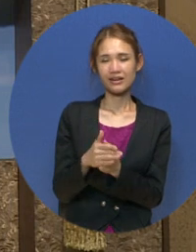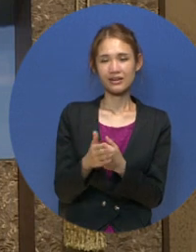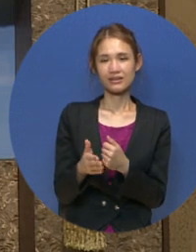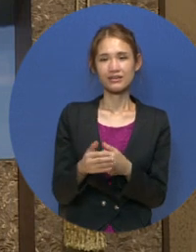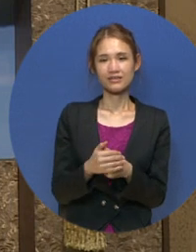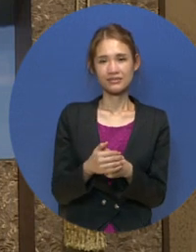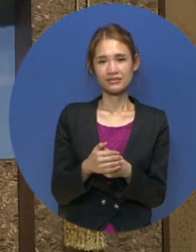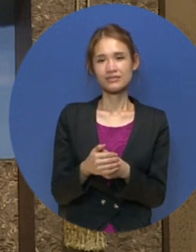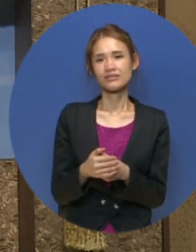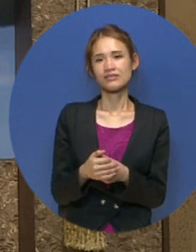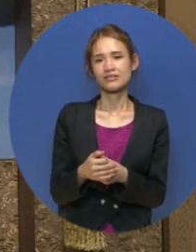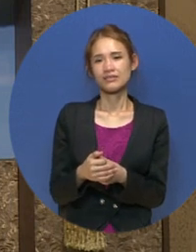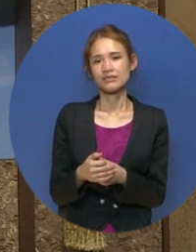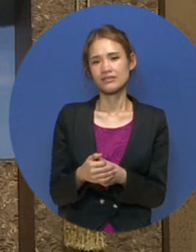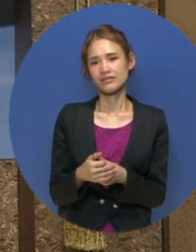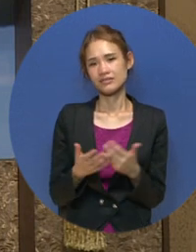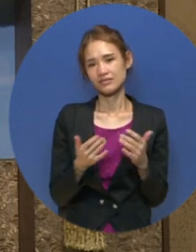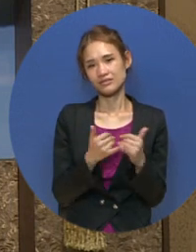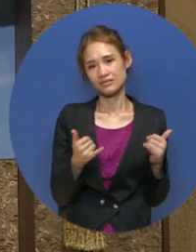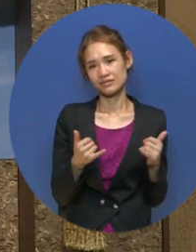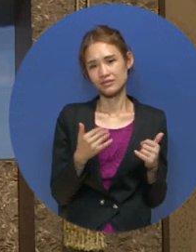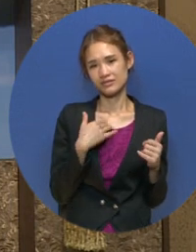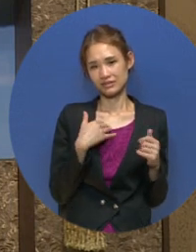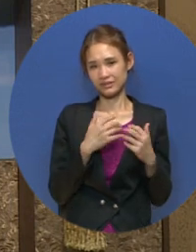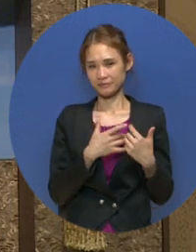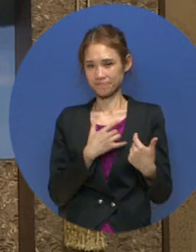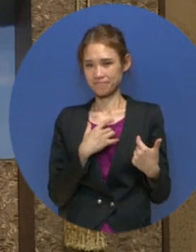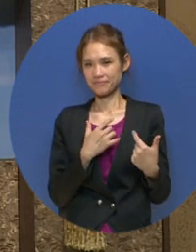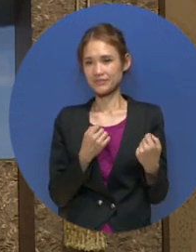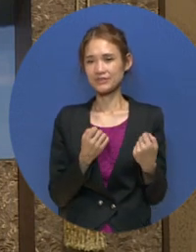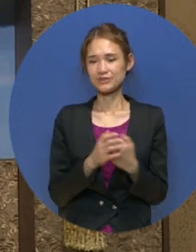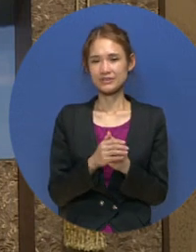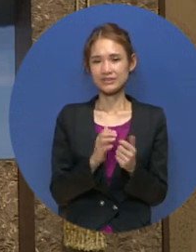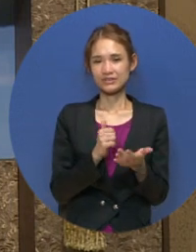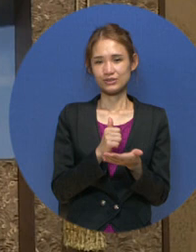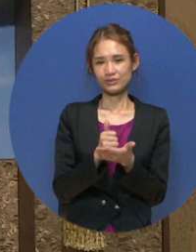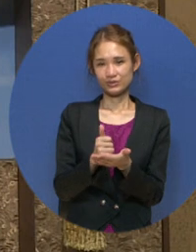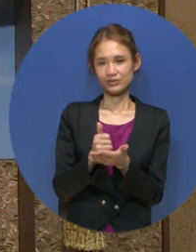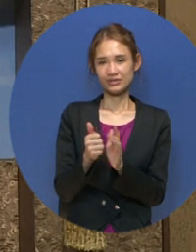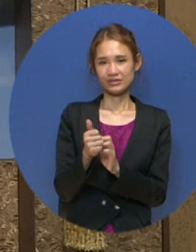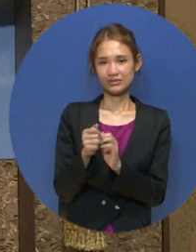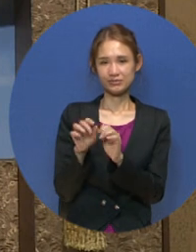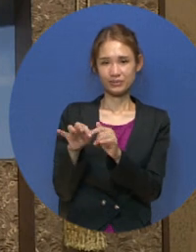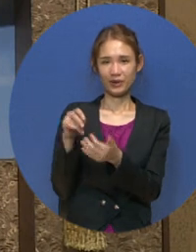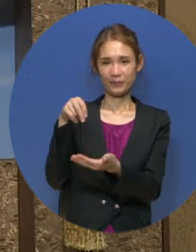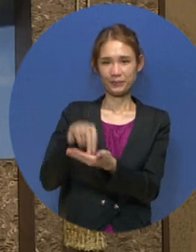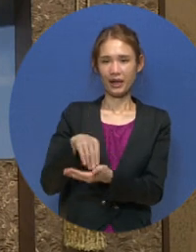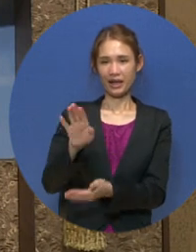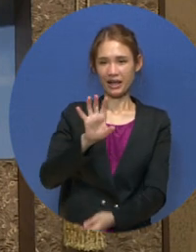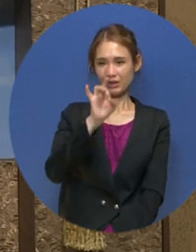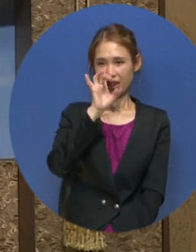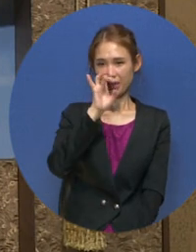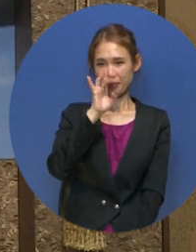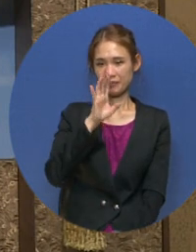낮춰주는 바람에 저희 직원들한테 공공의 적이 되어 있습니다. 대표님은 절대 포스에 서 계시면 안 된다고.